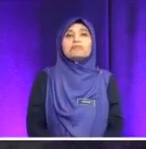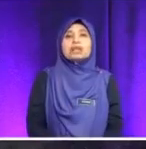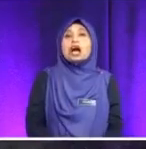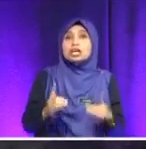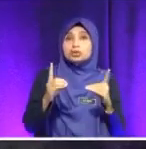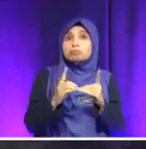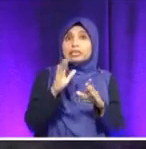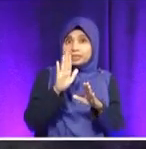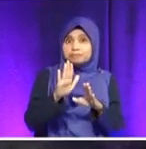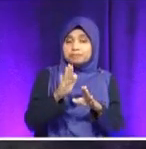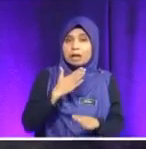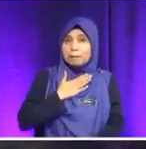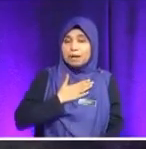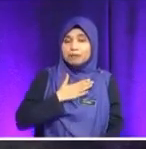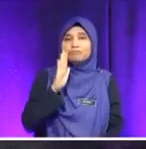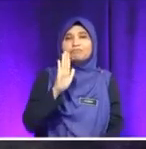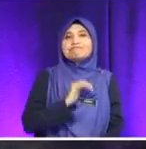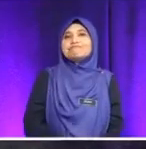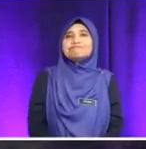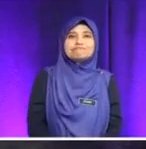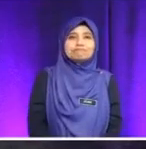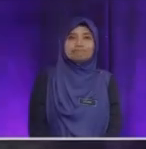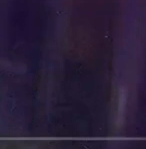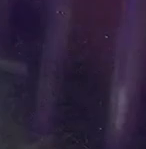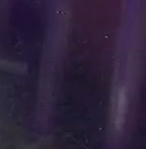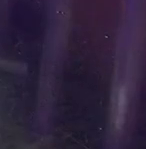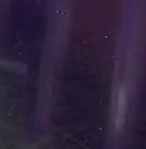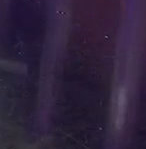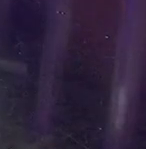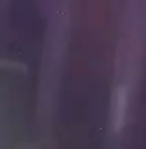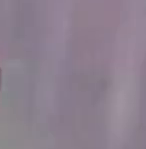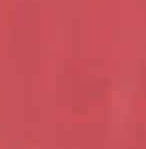mana-mana. Kembali selepas ini, Didik TV KPM.